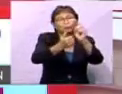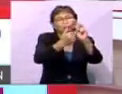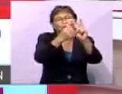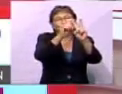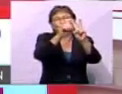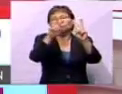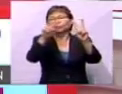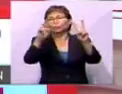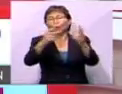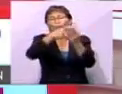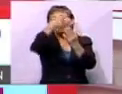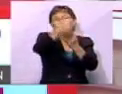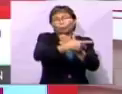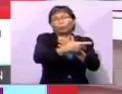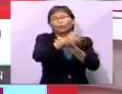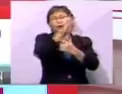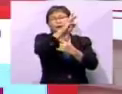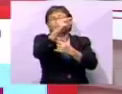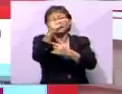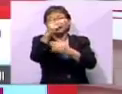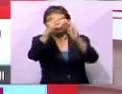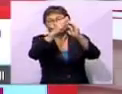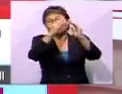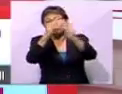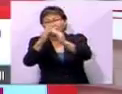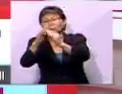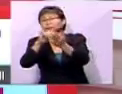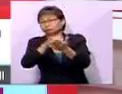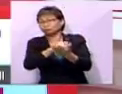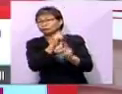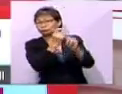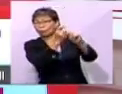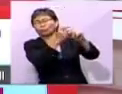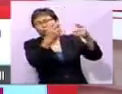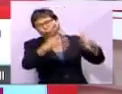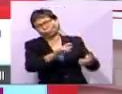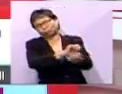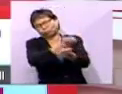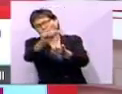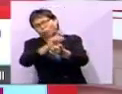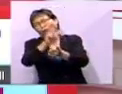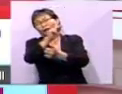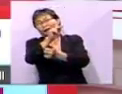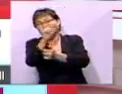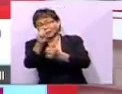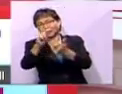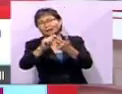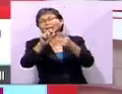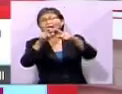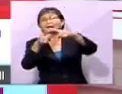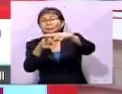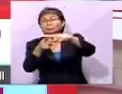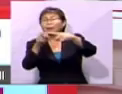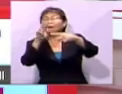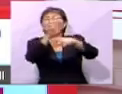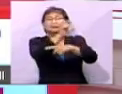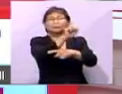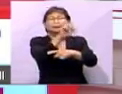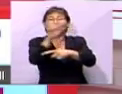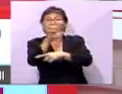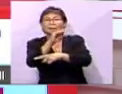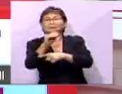2020. Projek pembinaan 6,000 unit kediaman berkenaan sudah diluluskan di Kota Tinggi, Simpang, Renggam dan